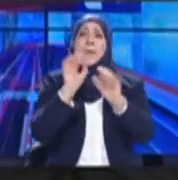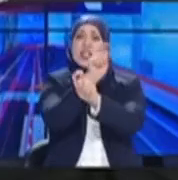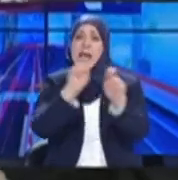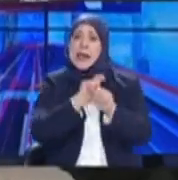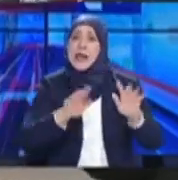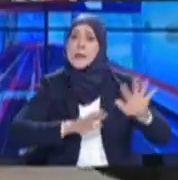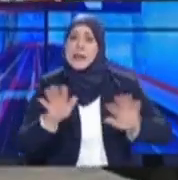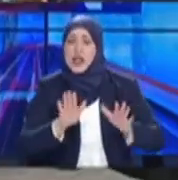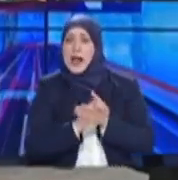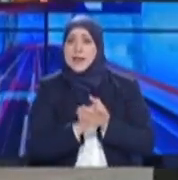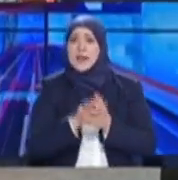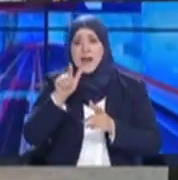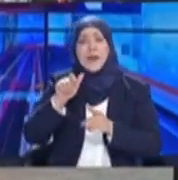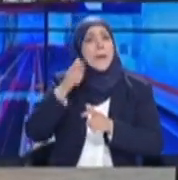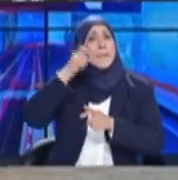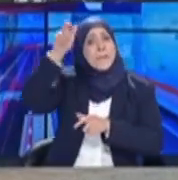اليوم